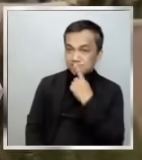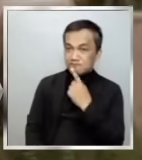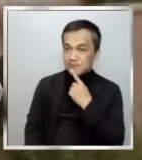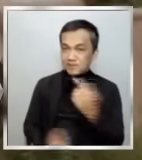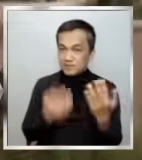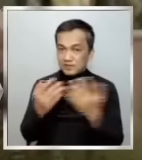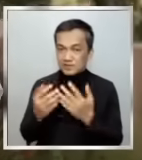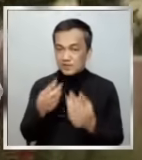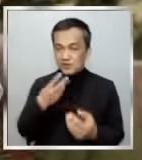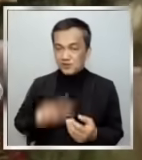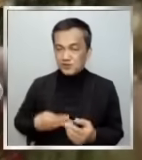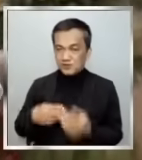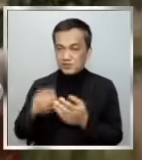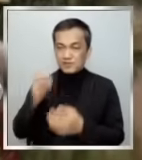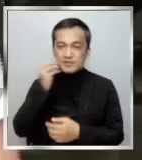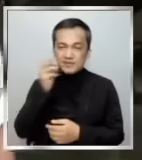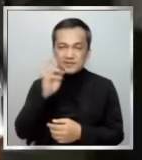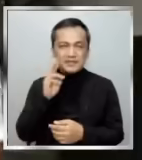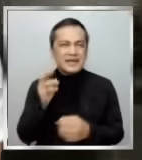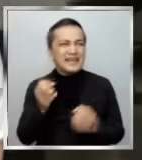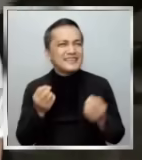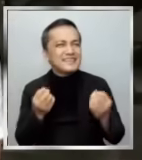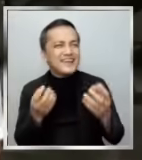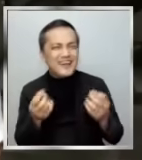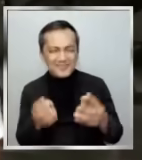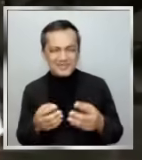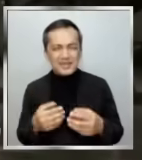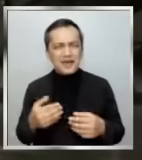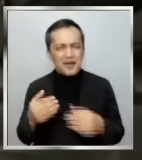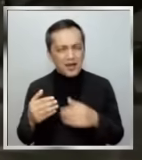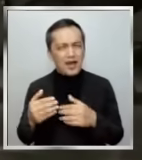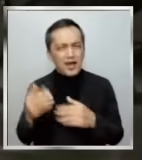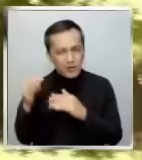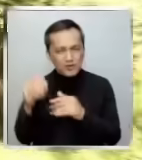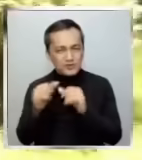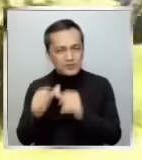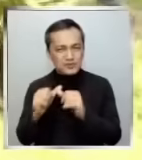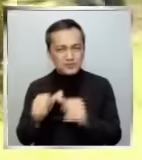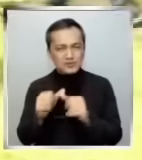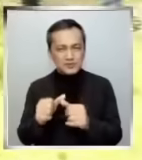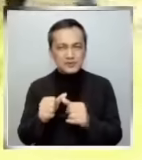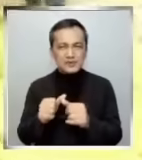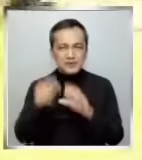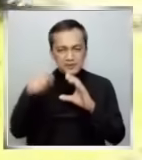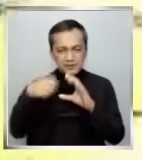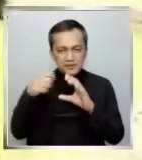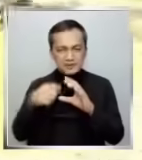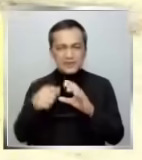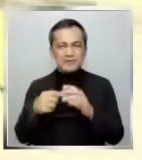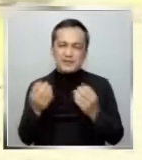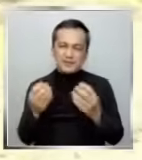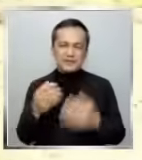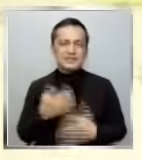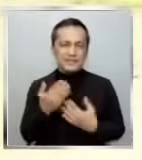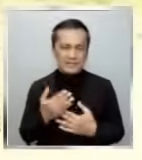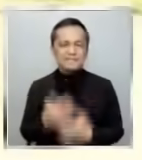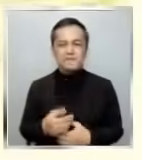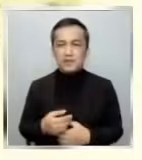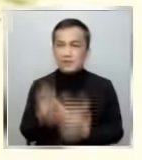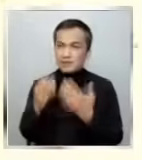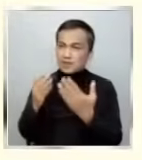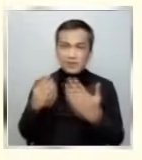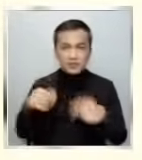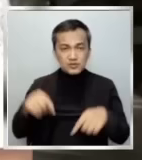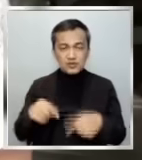Marian masyadong madami Sana magtuloy-tuloy itong mga pagtitipa sobrang thankful ako kasi dito sa set